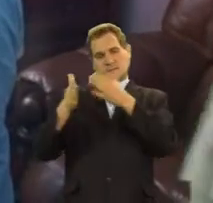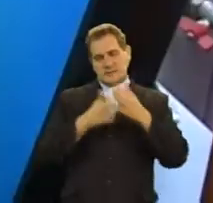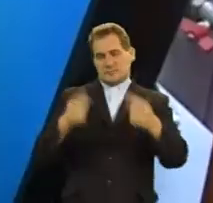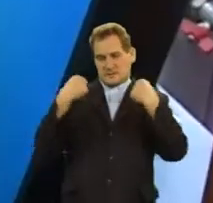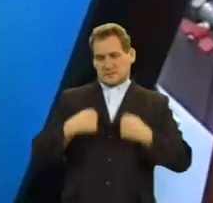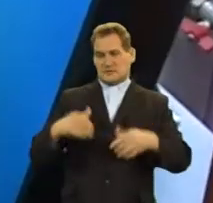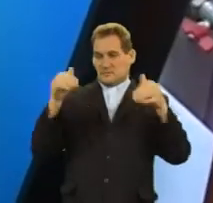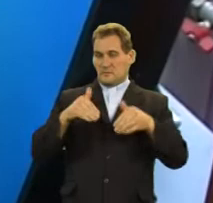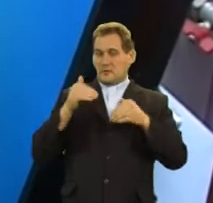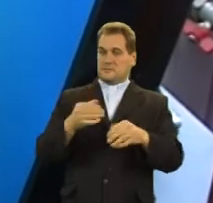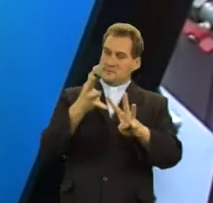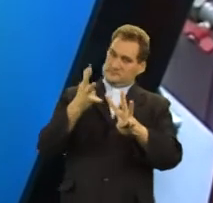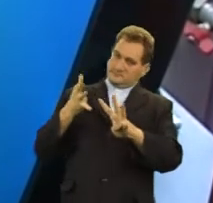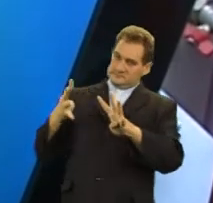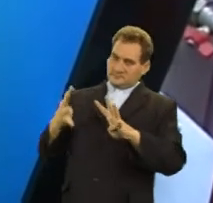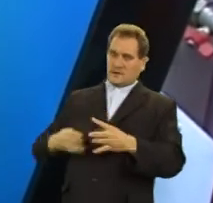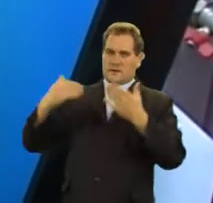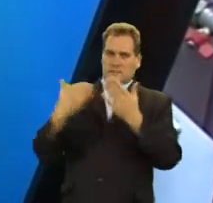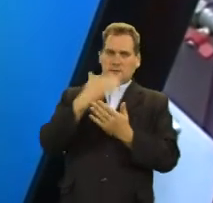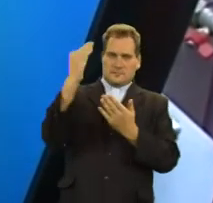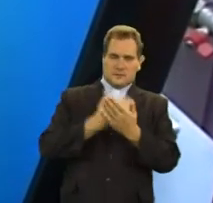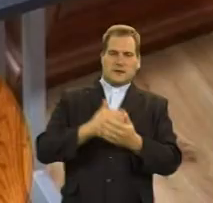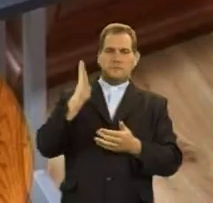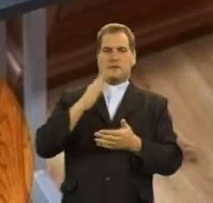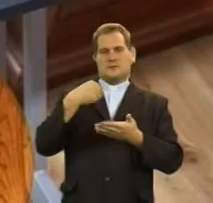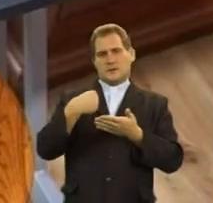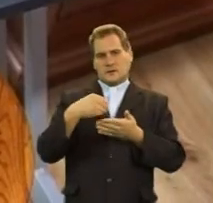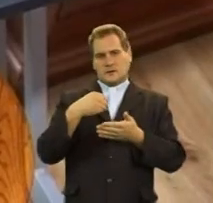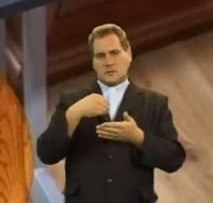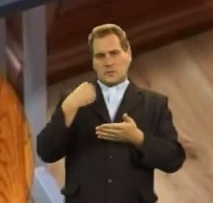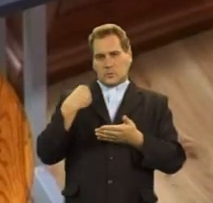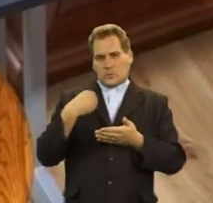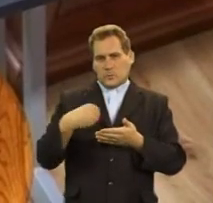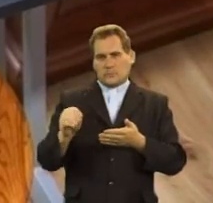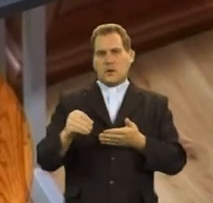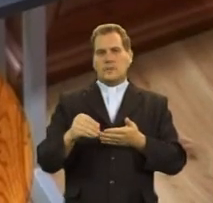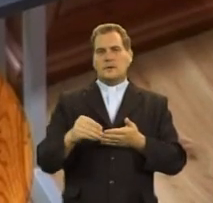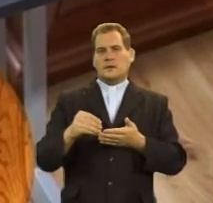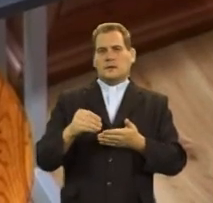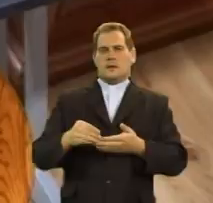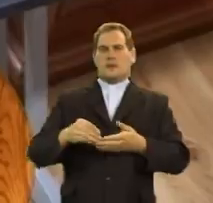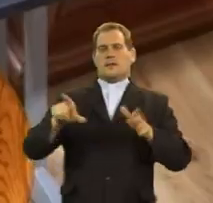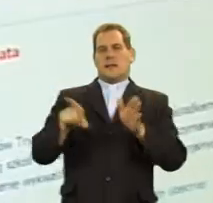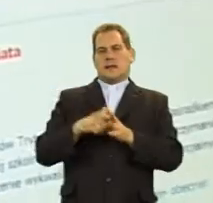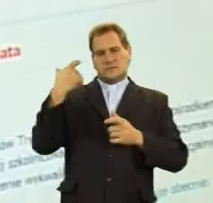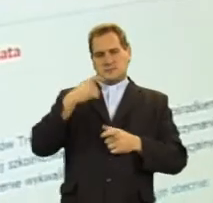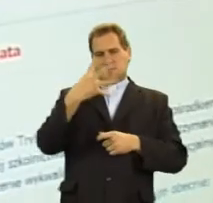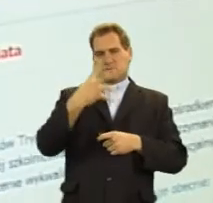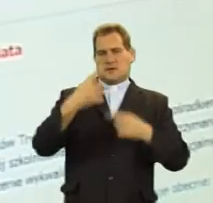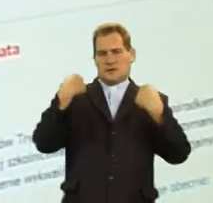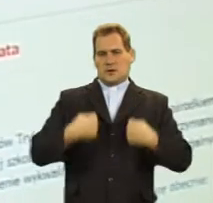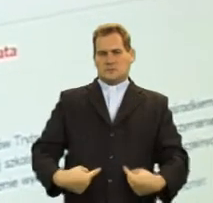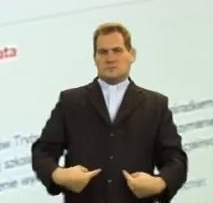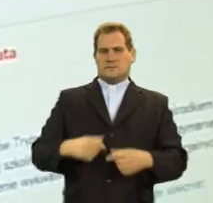kolejce. W ramach nowego programu zostanie zakupiony nieodpłatnie przekazany sprzęt komputerowy dla 104 gospodarstw domowych.